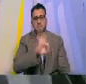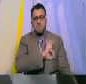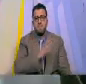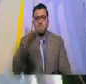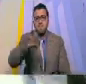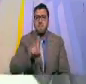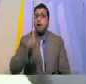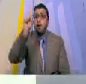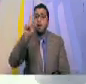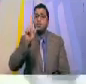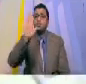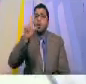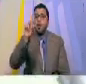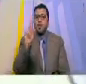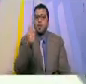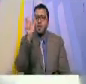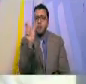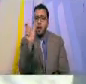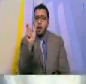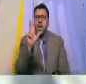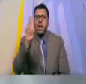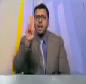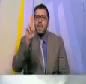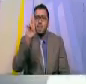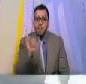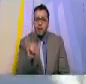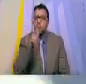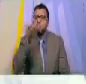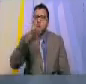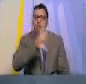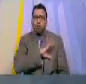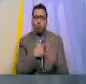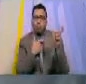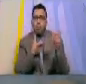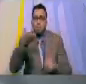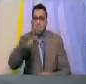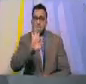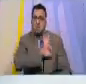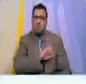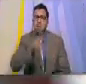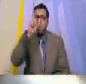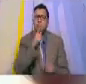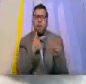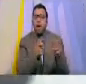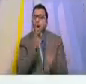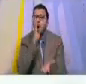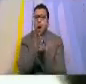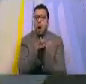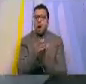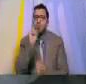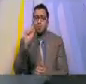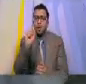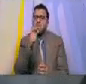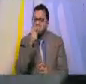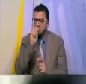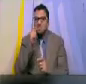واسره شهيد الوطن سلطان محمد بن هويد الكتبي الذي استشهد ضمن قوات التحالف العربي للذود عن الحق ورفع الظلم